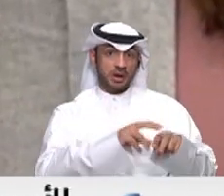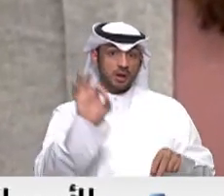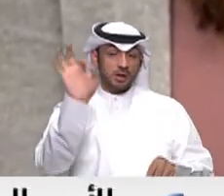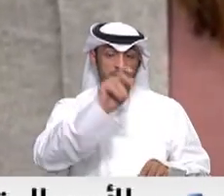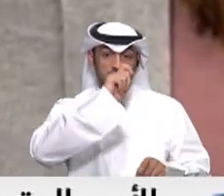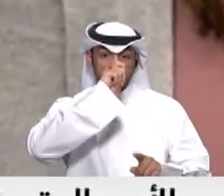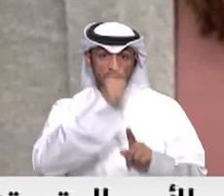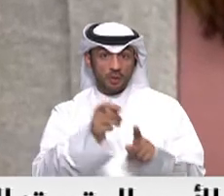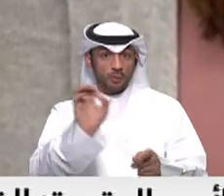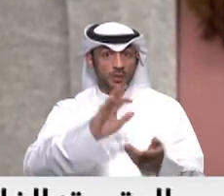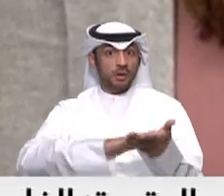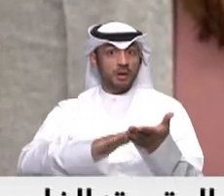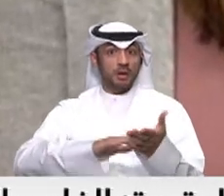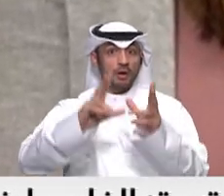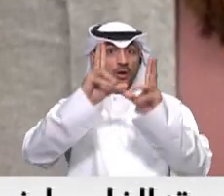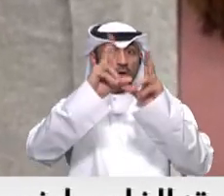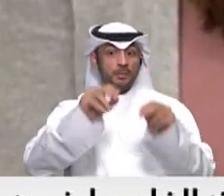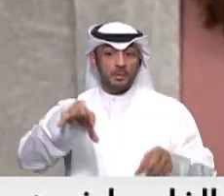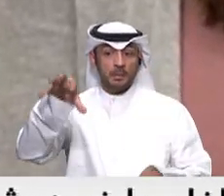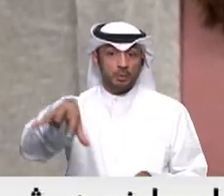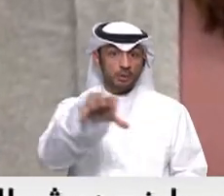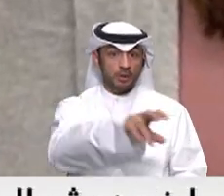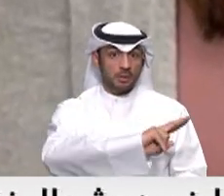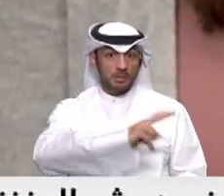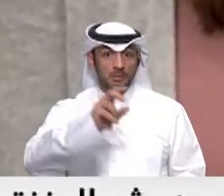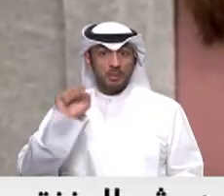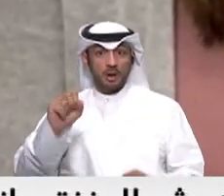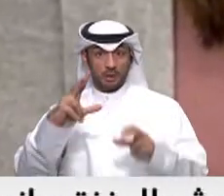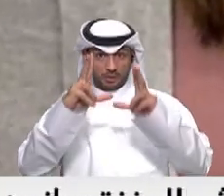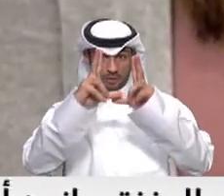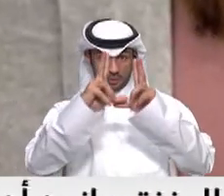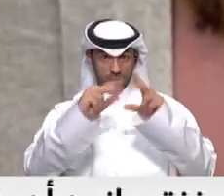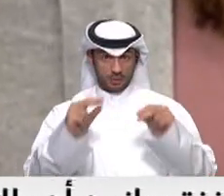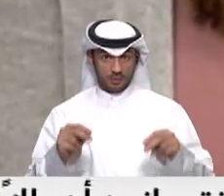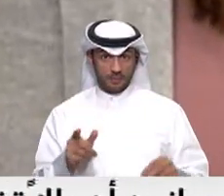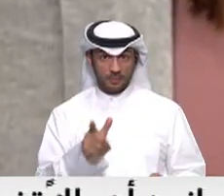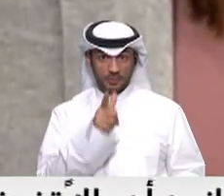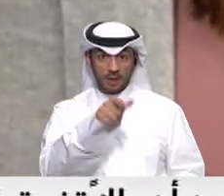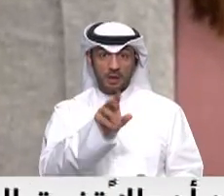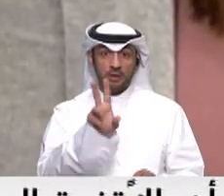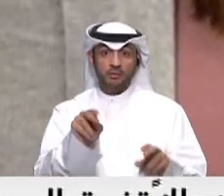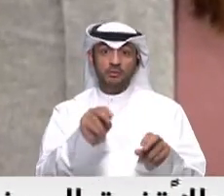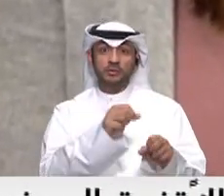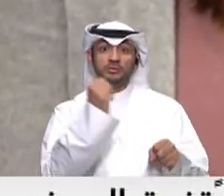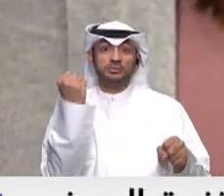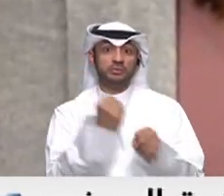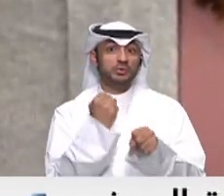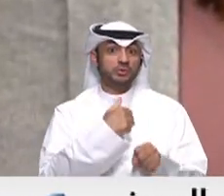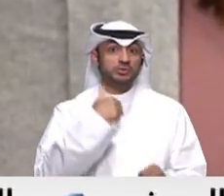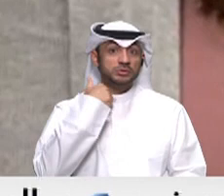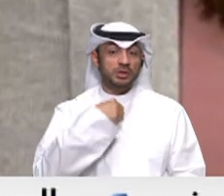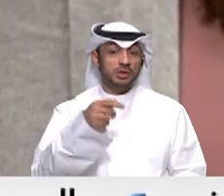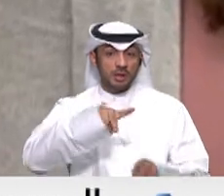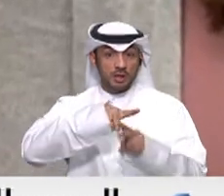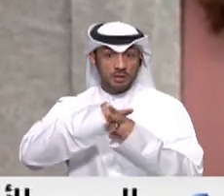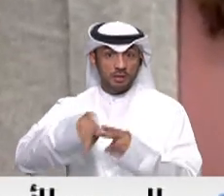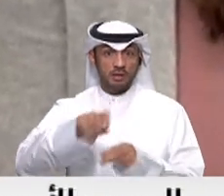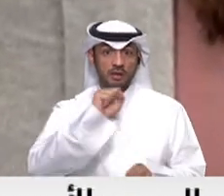والاعتداءات الإسرائيلية على مختلف المناطق اللبنانية، وهذه طبعا خطوة جديدة من الاعتداءات